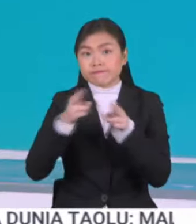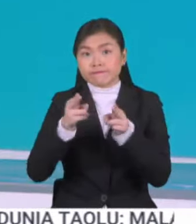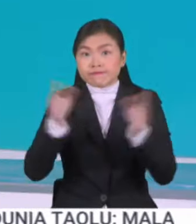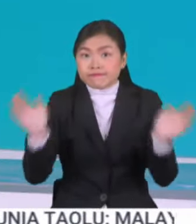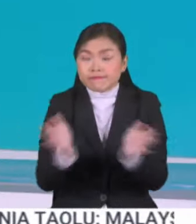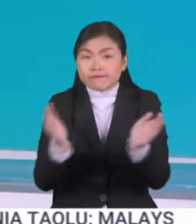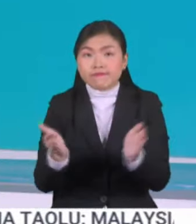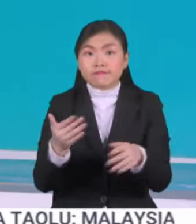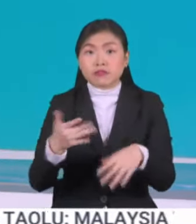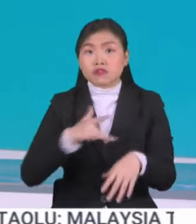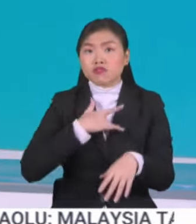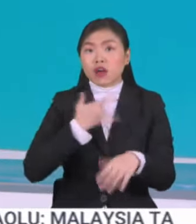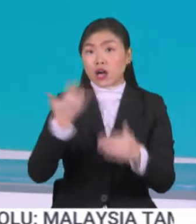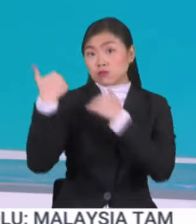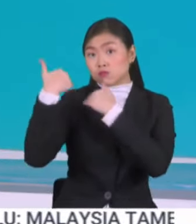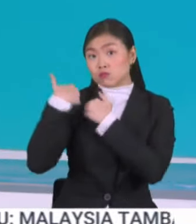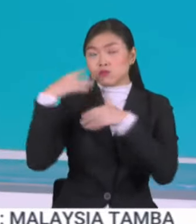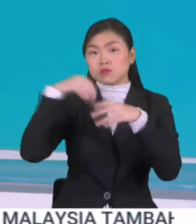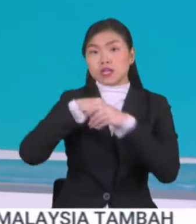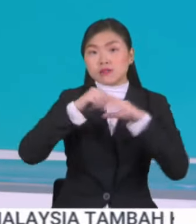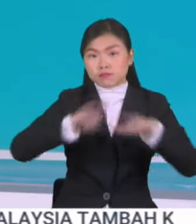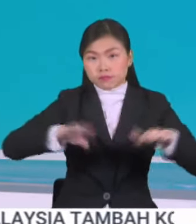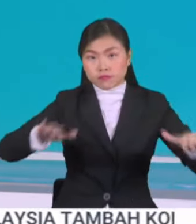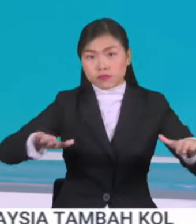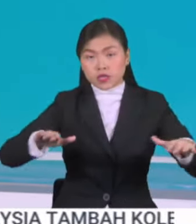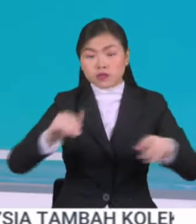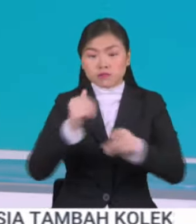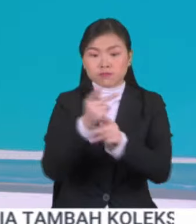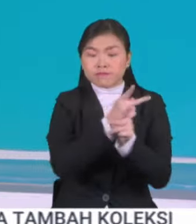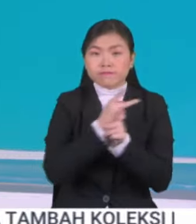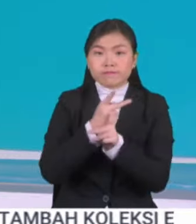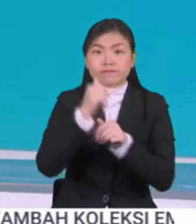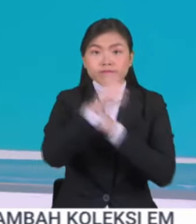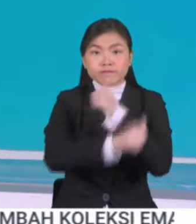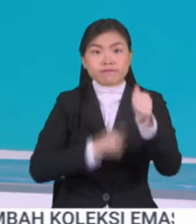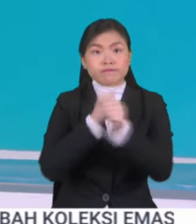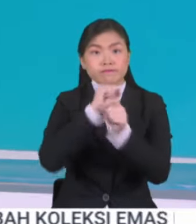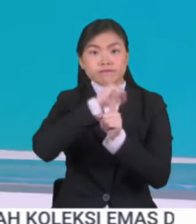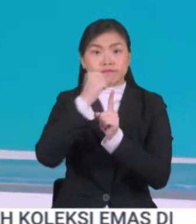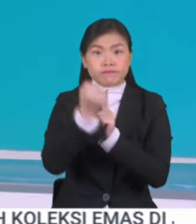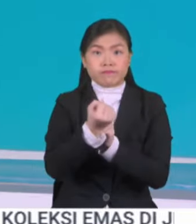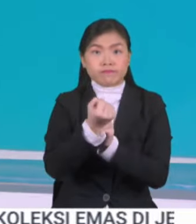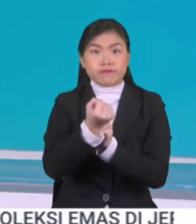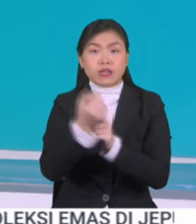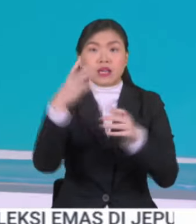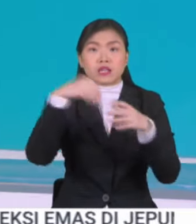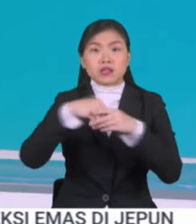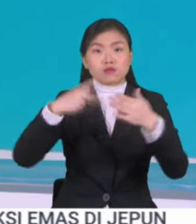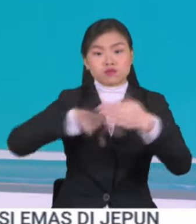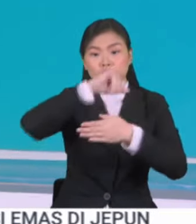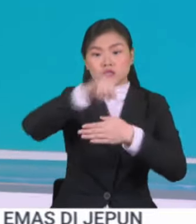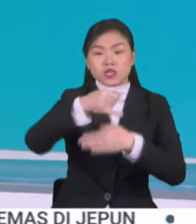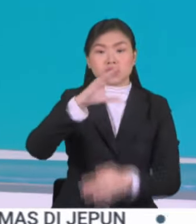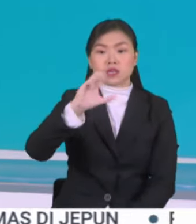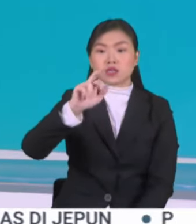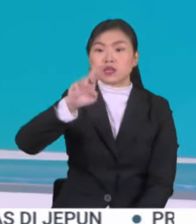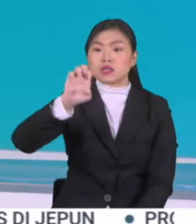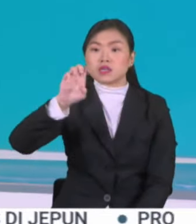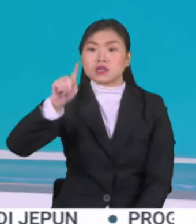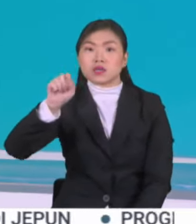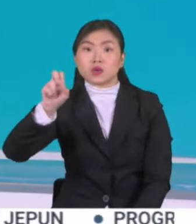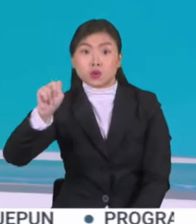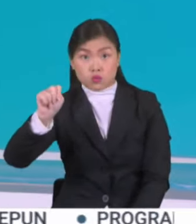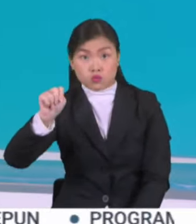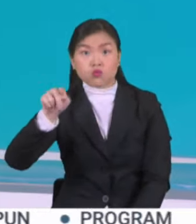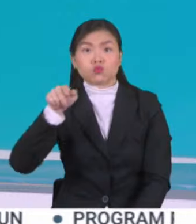Usaha memupuk rasa tanggungjawab dalam kanak-kanak menjaga alam sekitar dijayakan menerusi projek Carathon. Inisiatif oleh Kementerian Pendidikan bersama